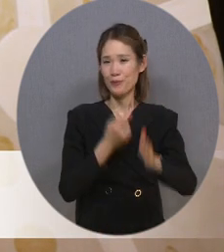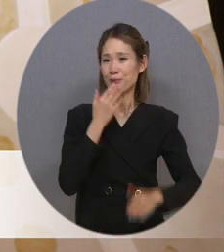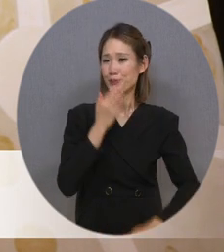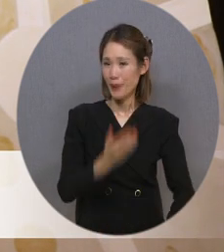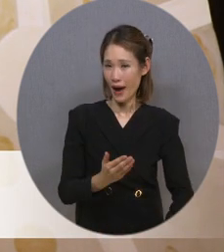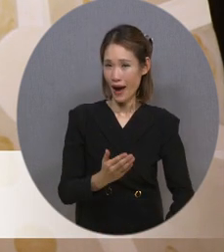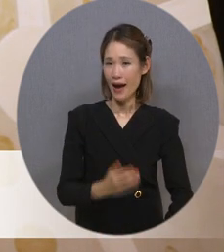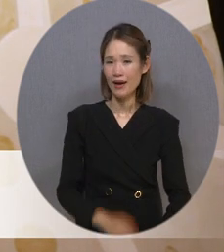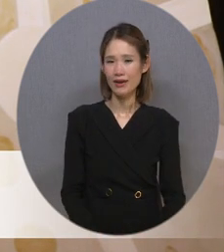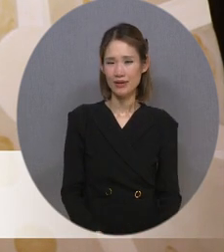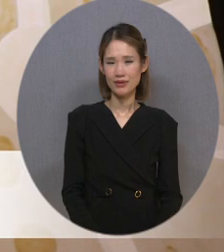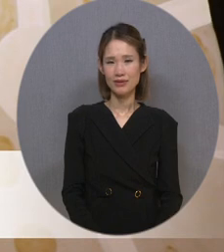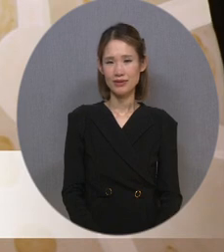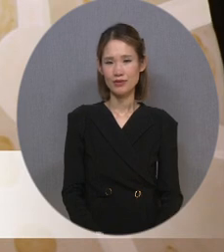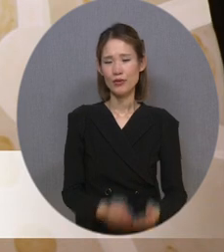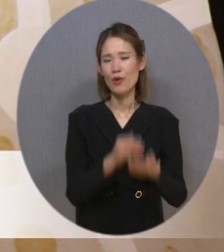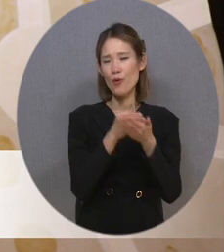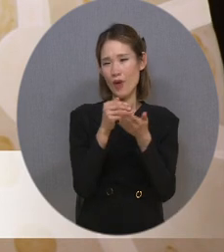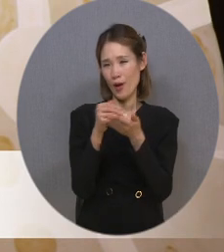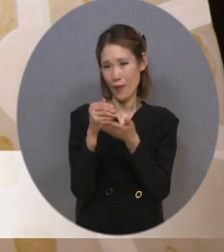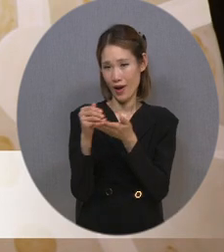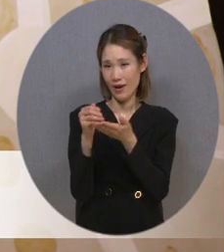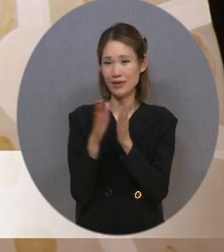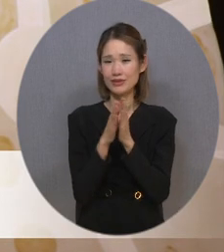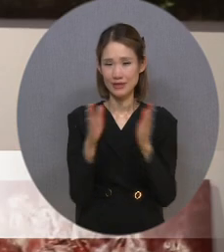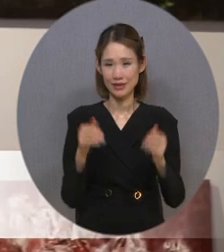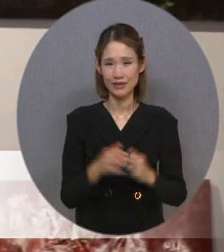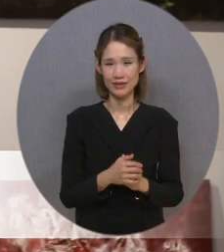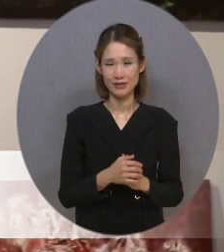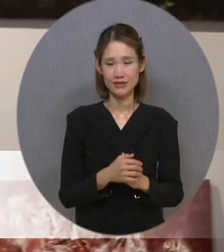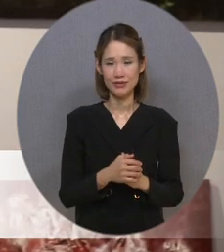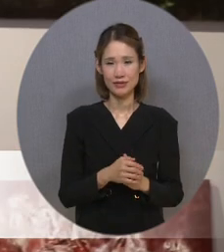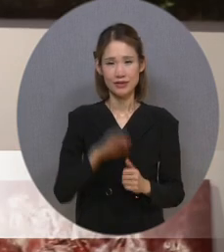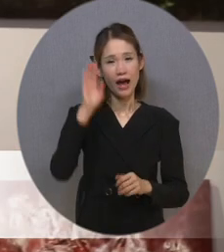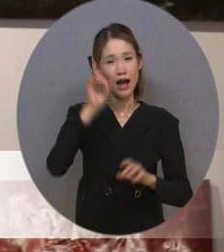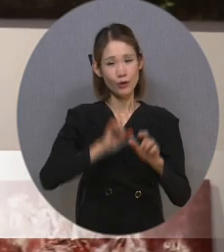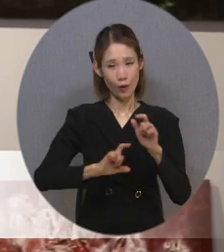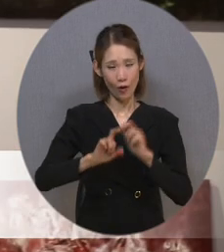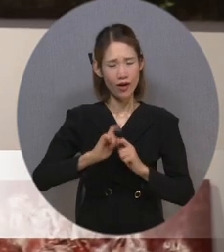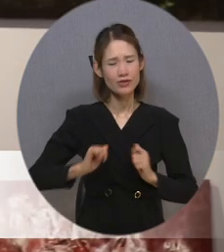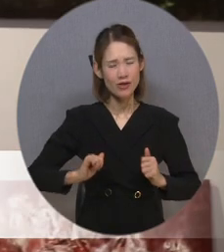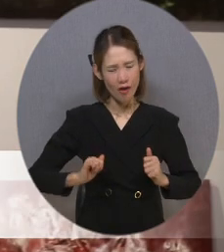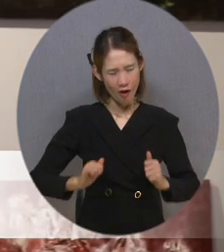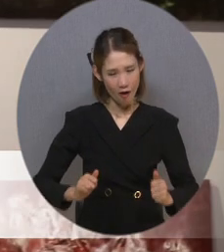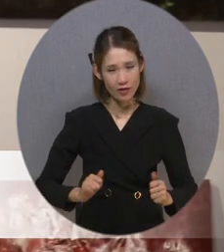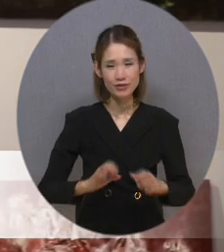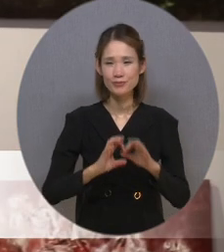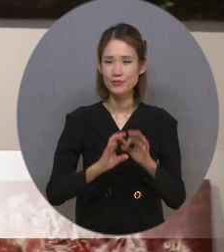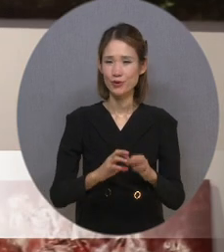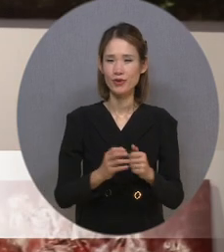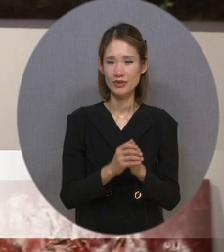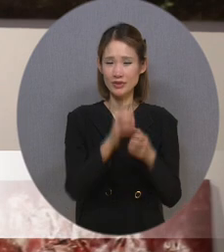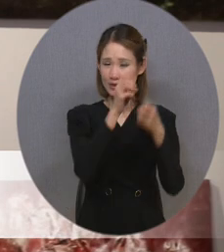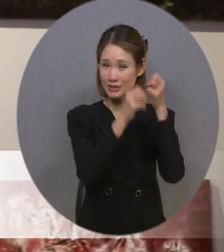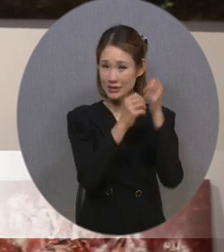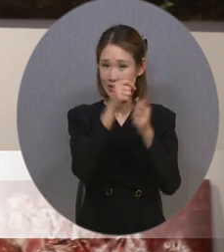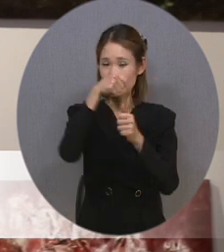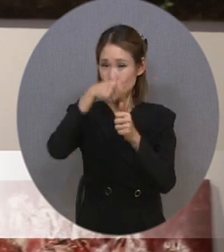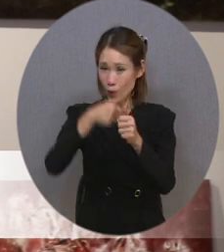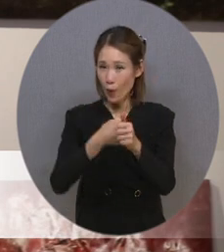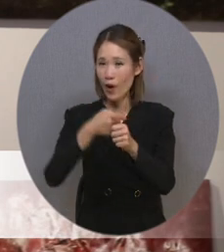수 있다라고 생각해서 회화를 하게 된 것입니다. 앞으로 뭐 더 열심히 해서 어떤 시와